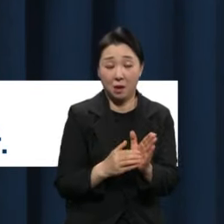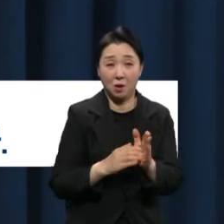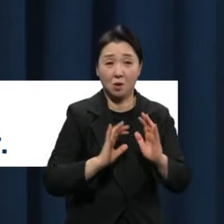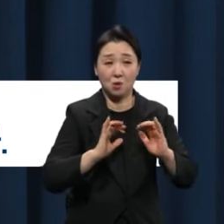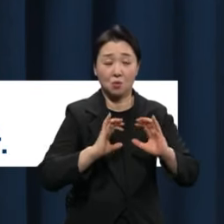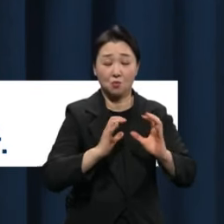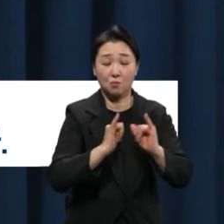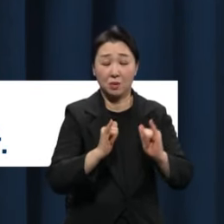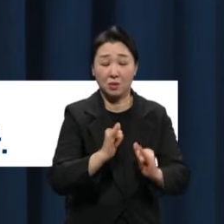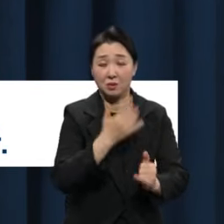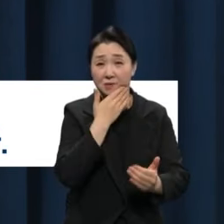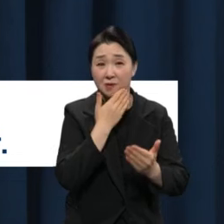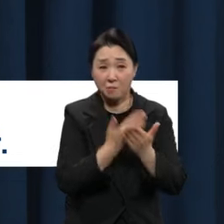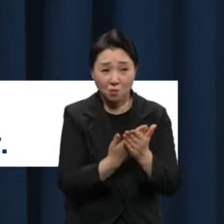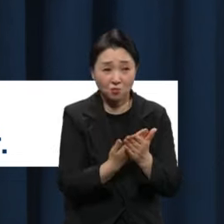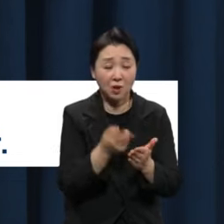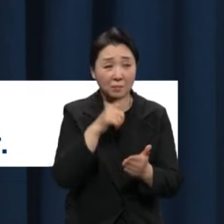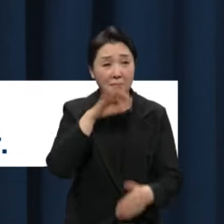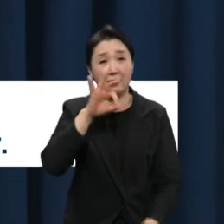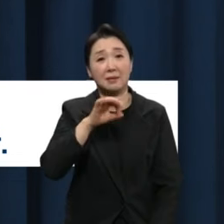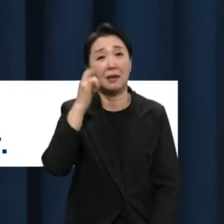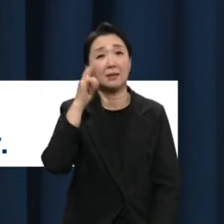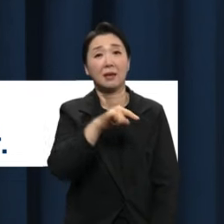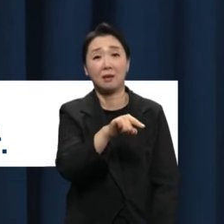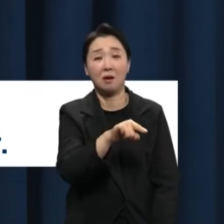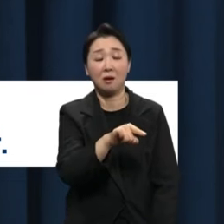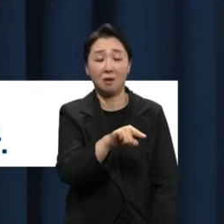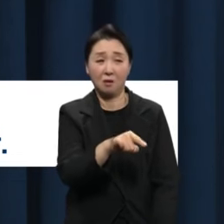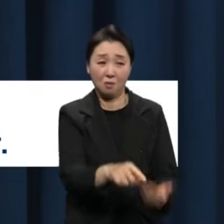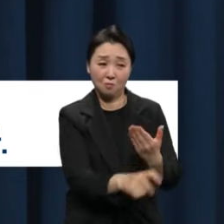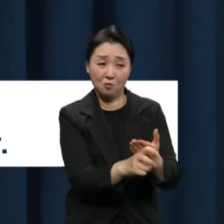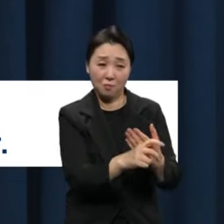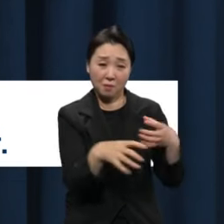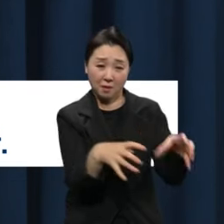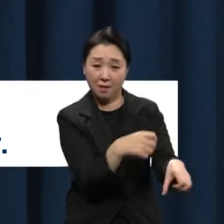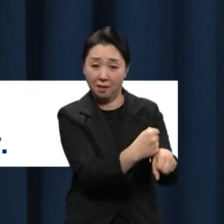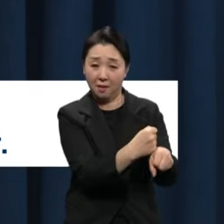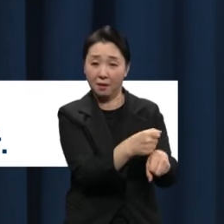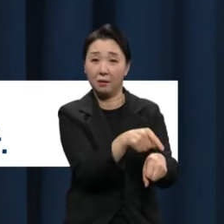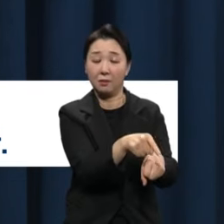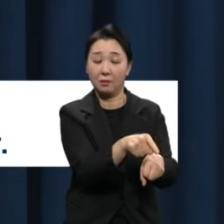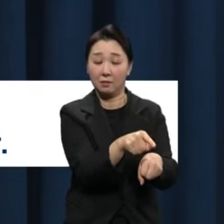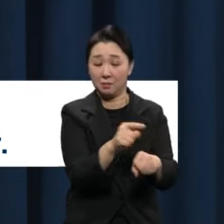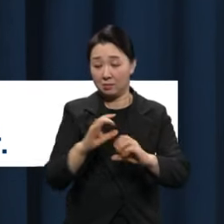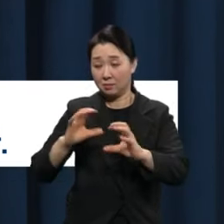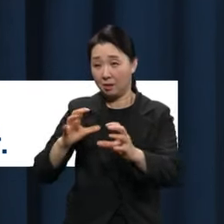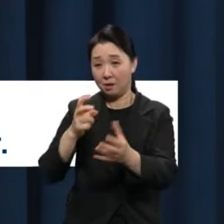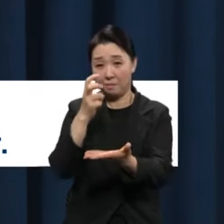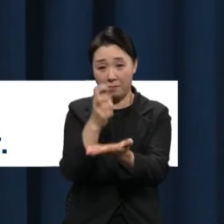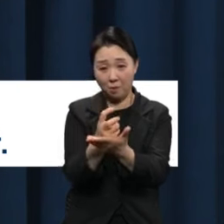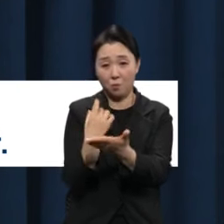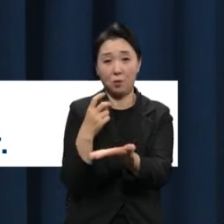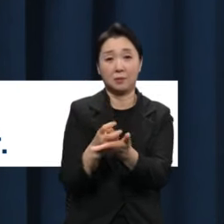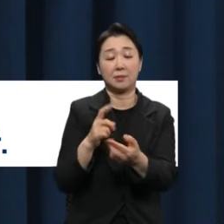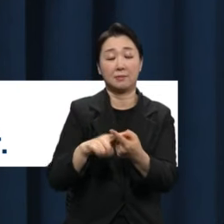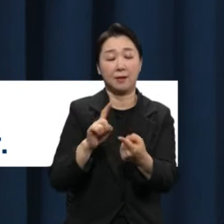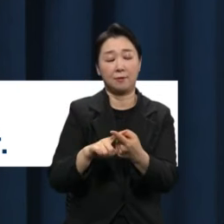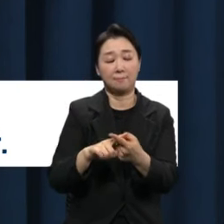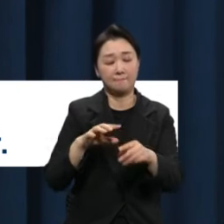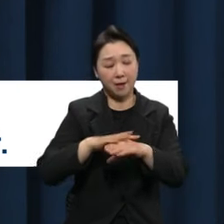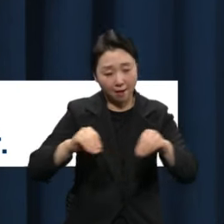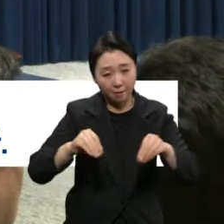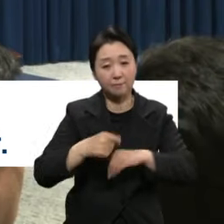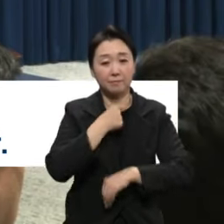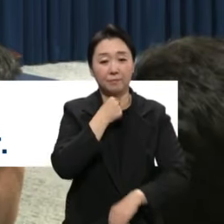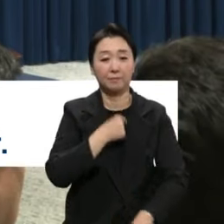인질로 잡고 불법 집단 행동을 벌인다면 국가는 법과 원칙에 따라 대응할 수밖에